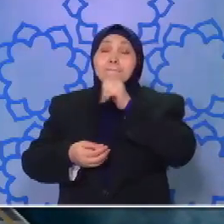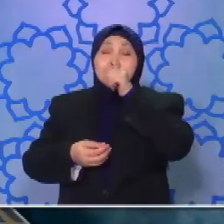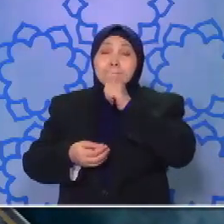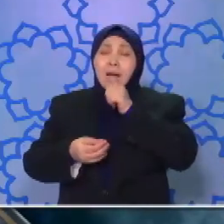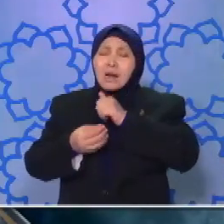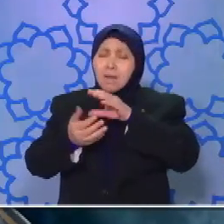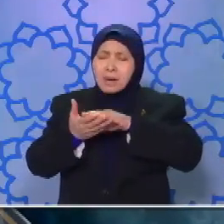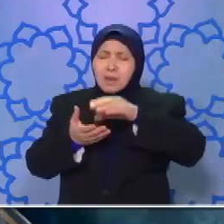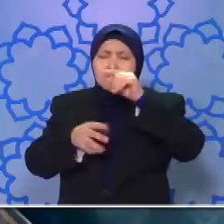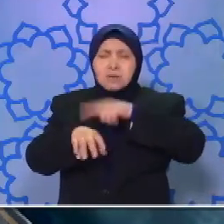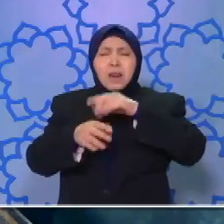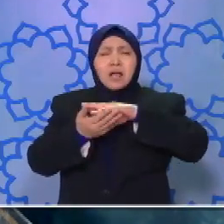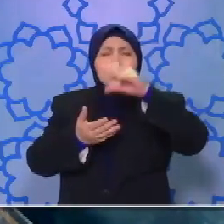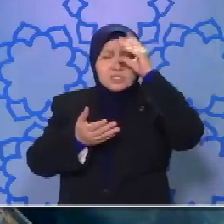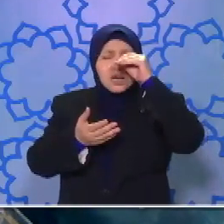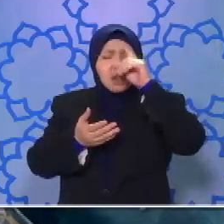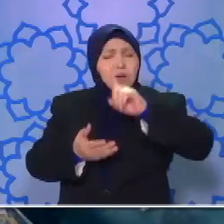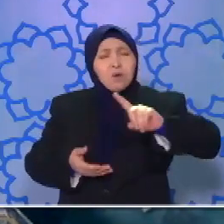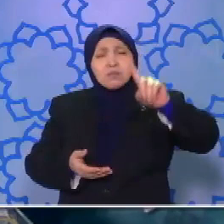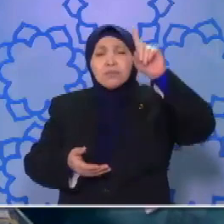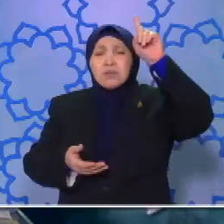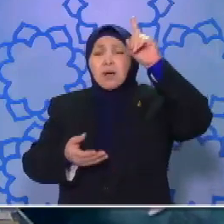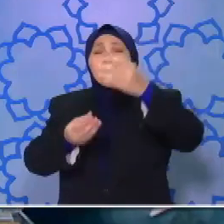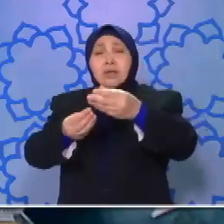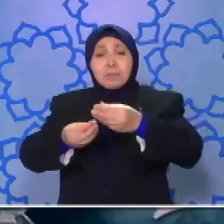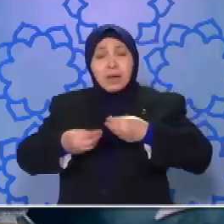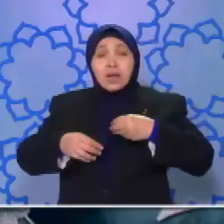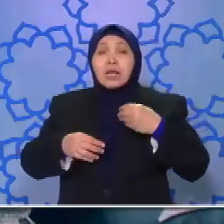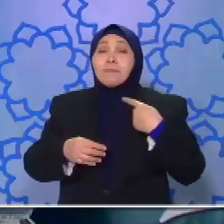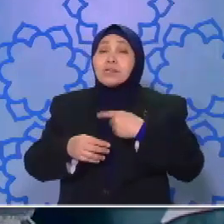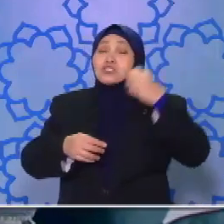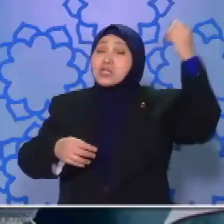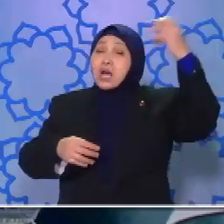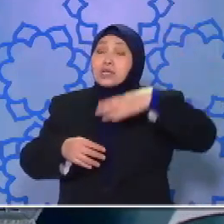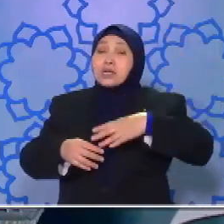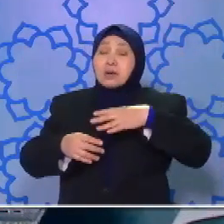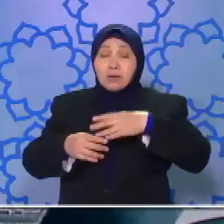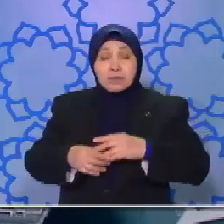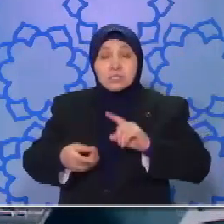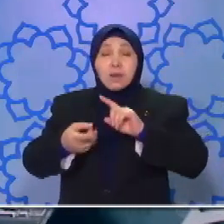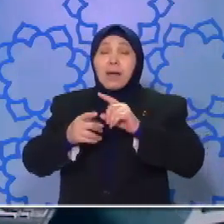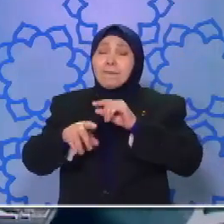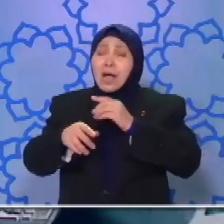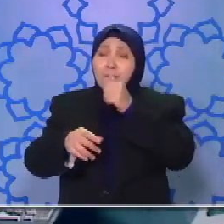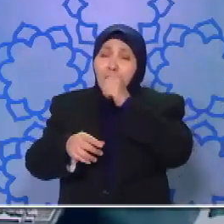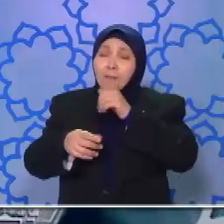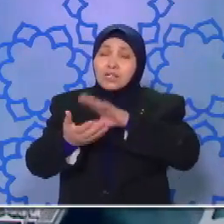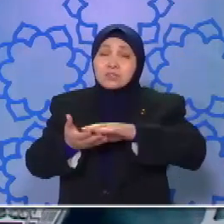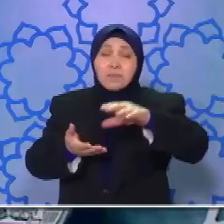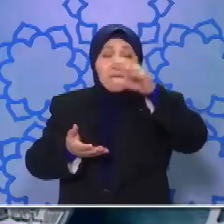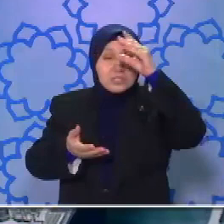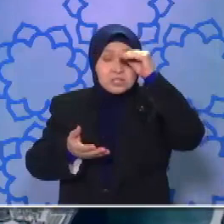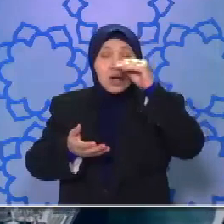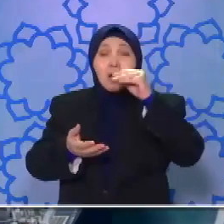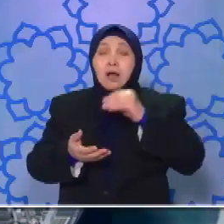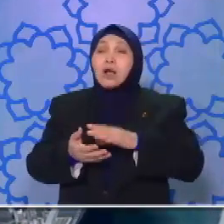menuntut ilmu, ya Allah. Ya Allah, ya Tuhan kami, kurniakanlah kepada kami cahaya kefahaman dalam menuntut ilmu, ya Allah. Ya Allah, ya Tuhan